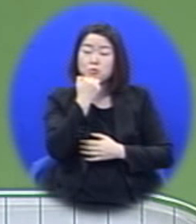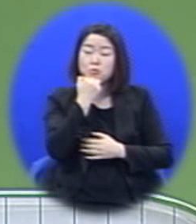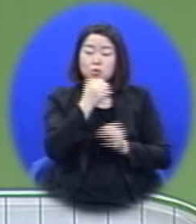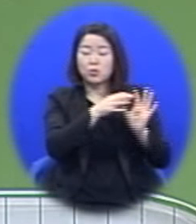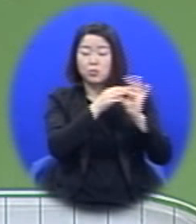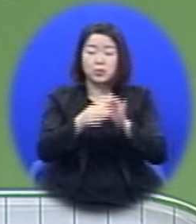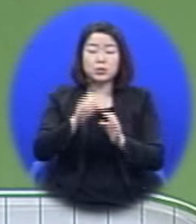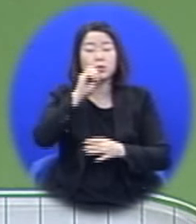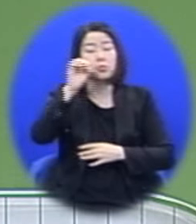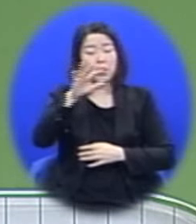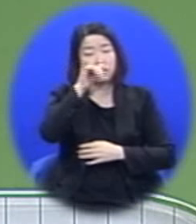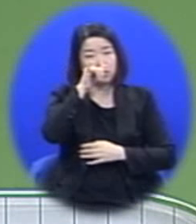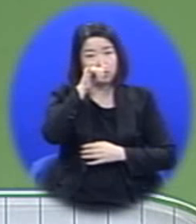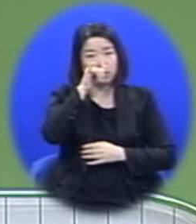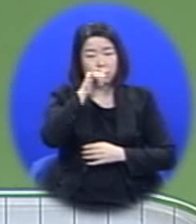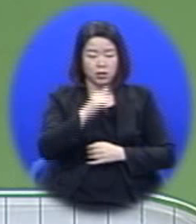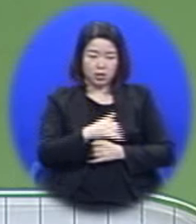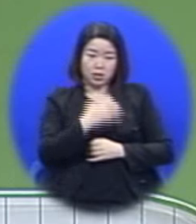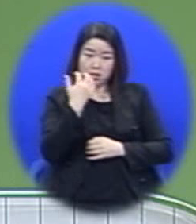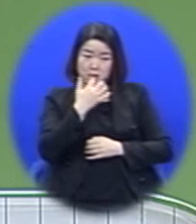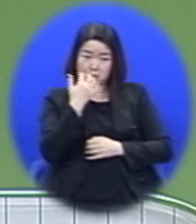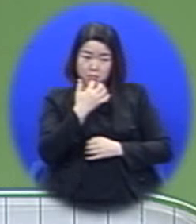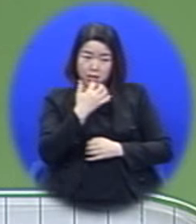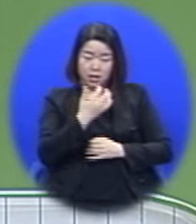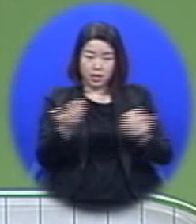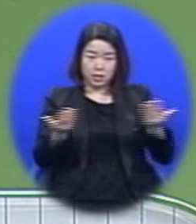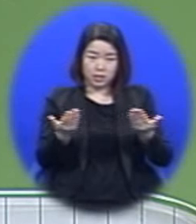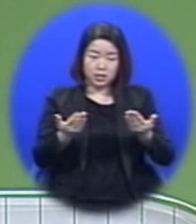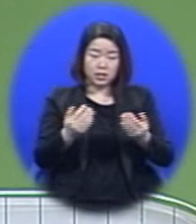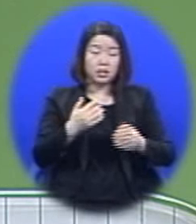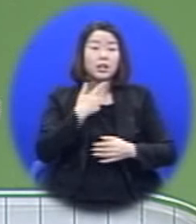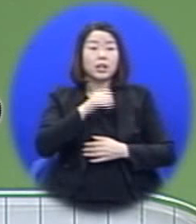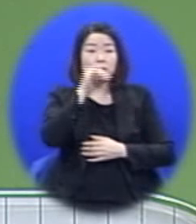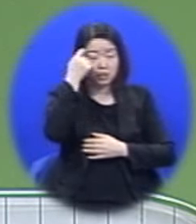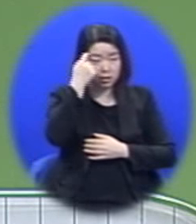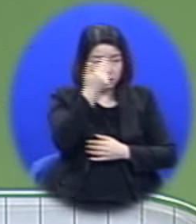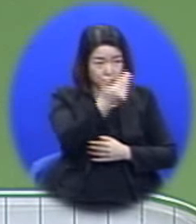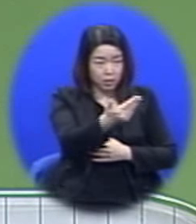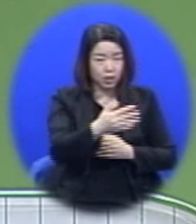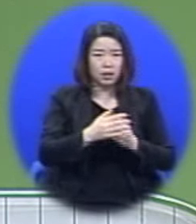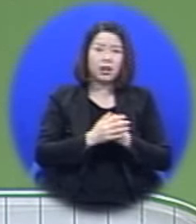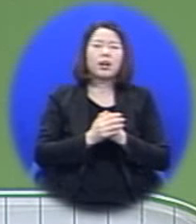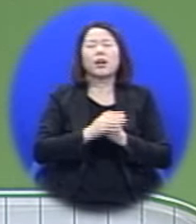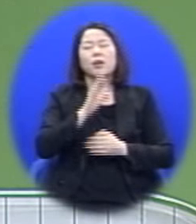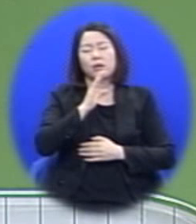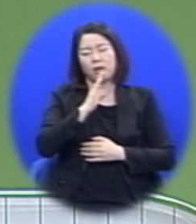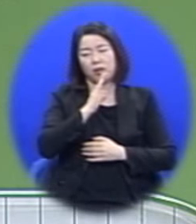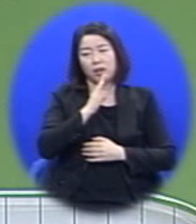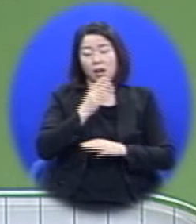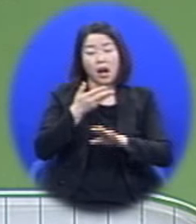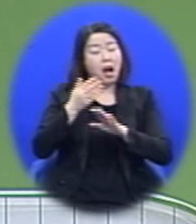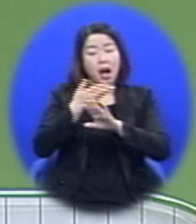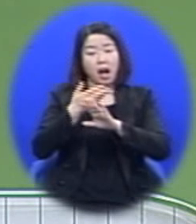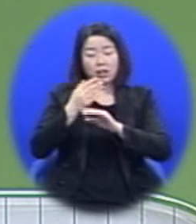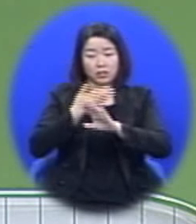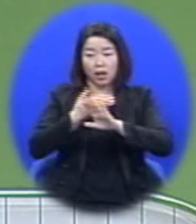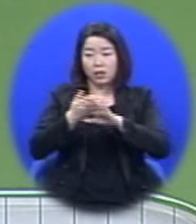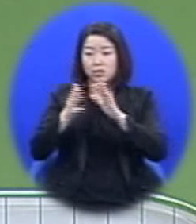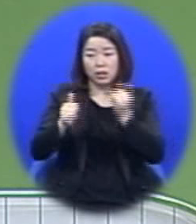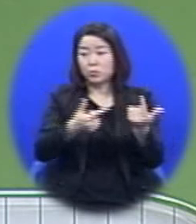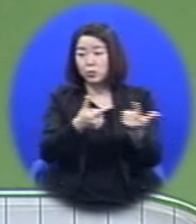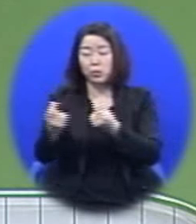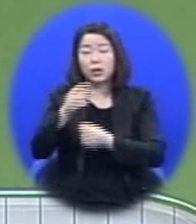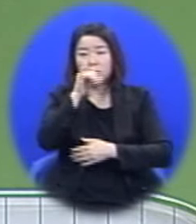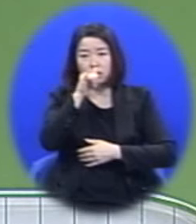번. 음란한 짓 그런 일 했습니까? 물론 안 하는 사람 누가 있어요.